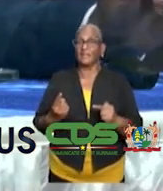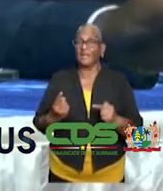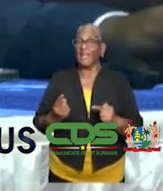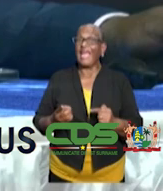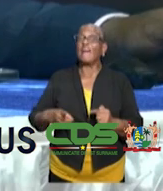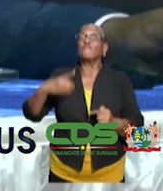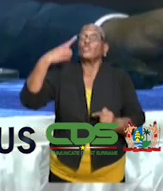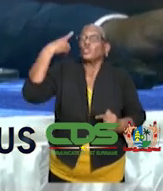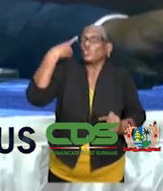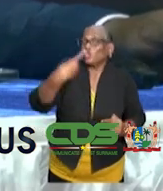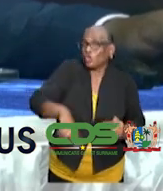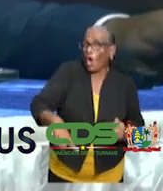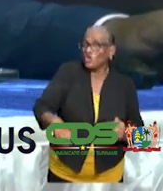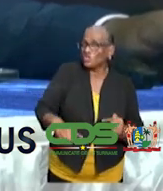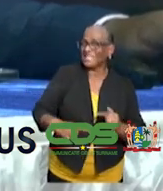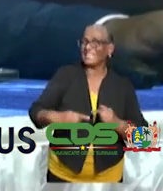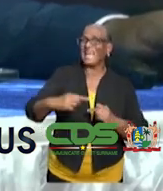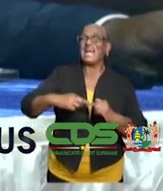1000 liter water